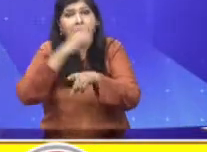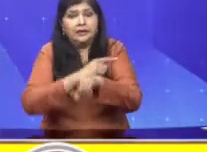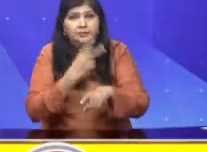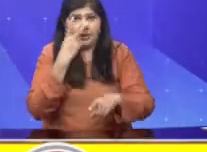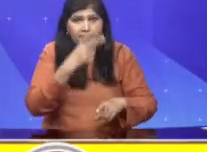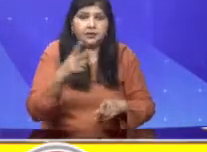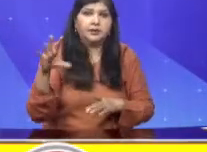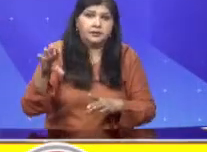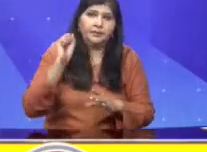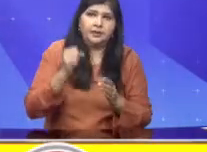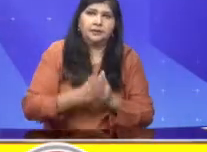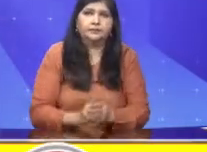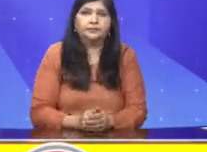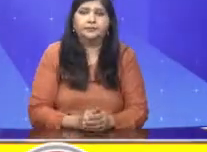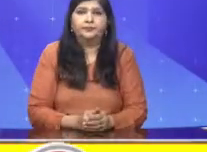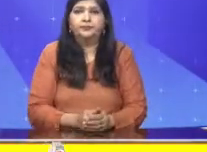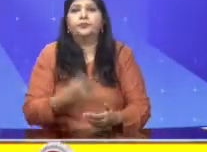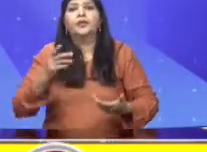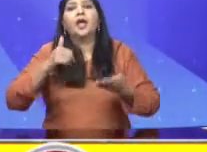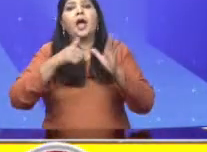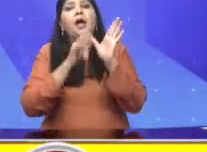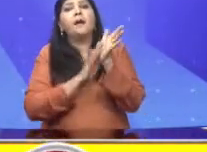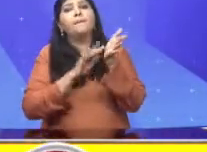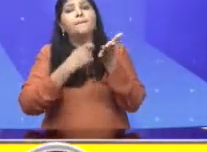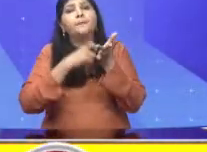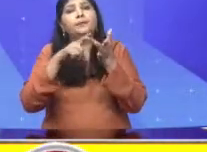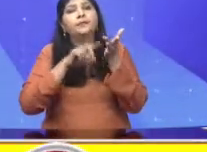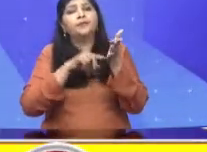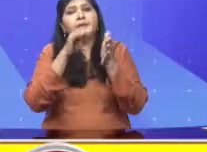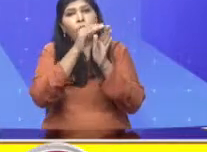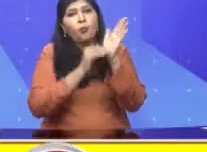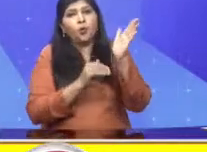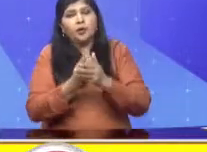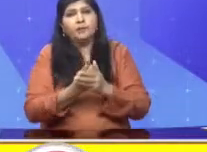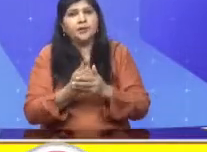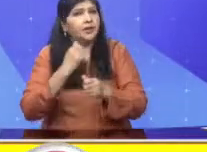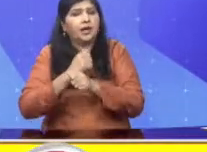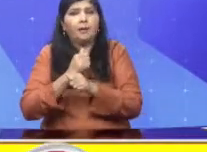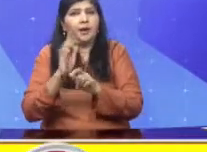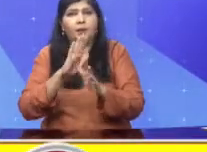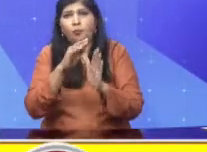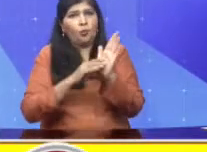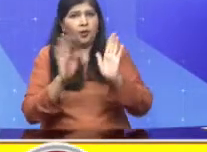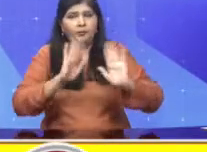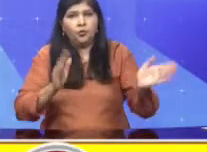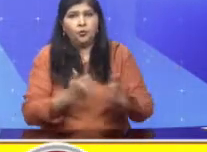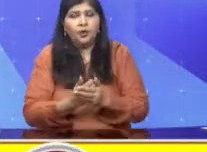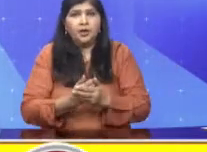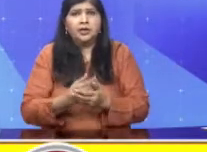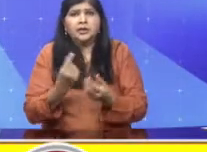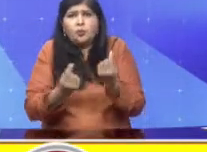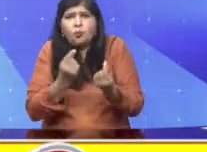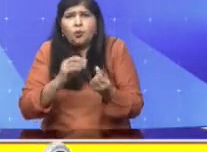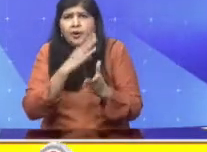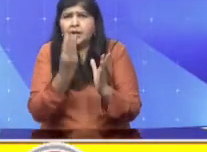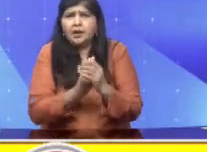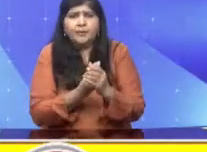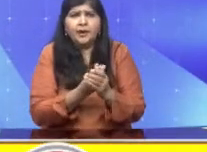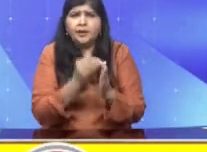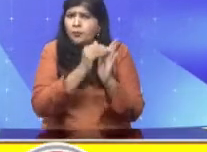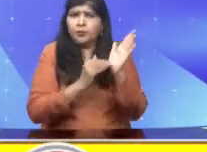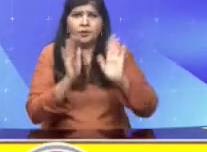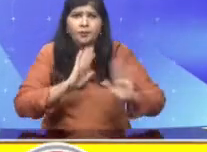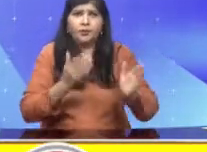देखने को मिलेंगे, अमुर्त महोसव किसी सरकार का कारकम नहीं, किसी राजनितिक दल का कारकम